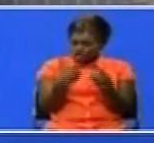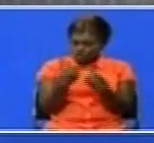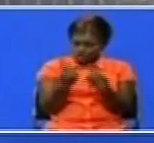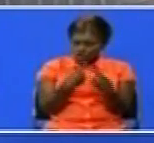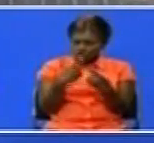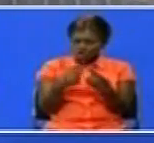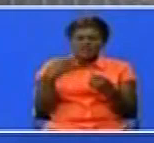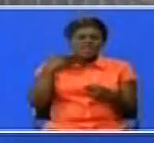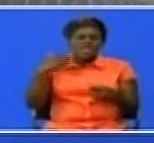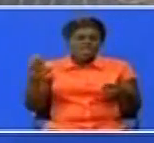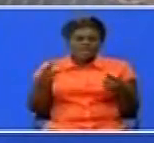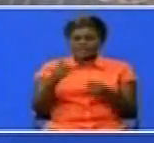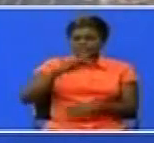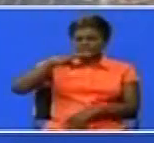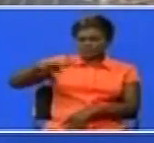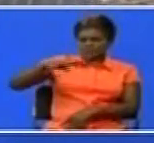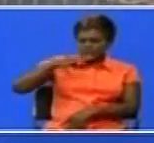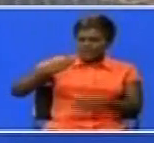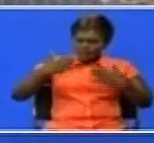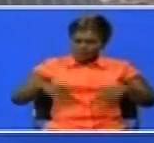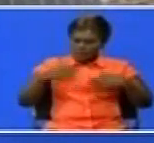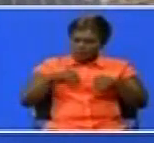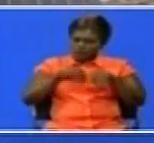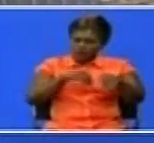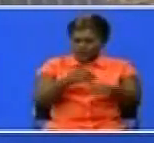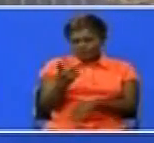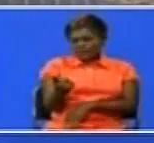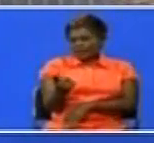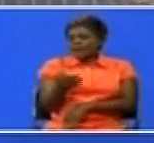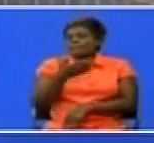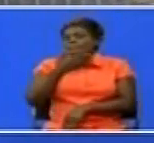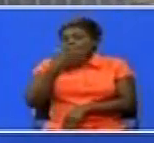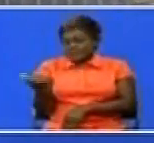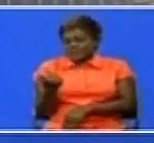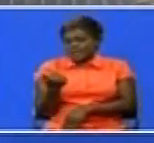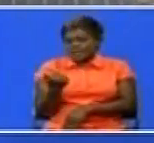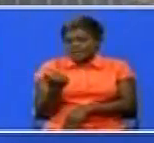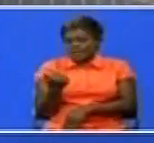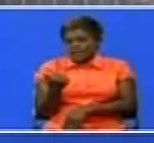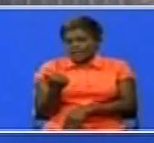matamshi ya uchochezi, wale ambao wanamfuata wanahitajika